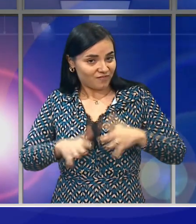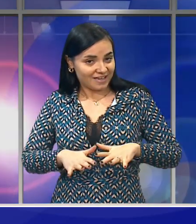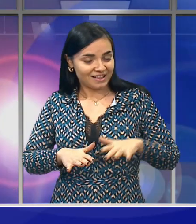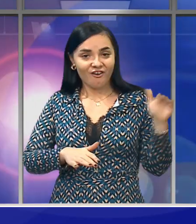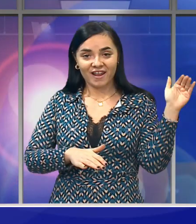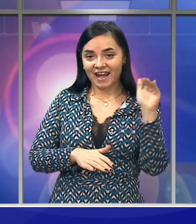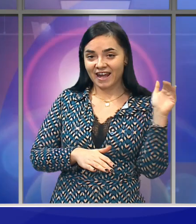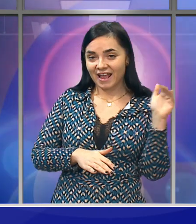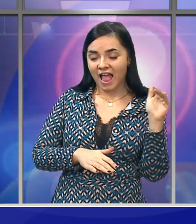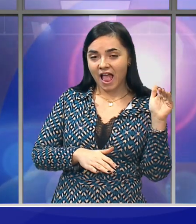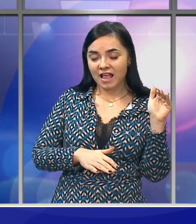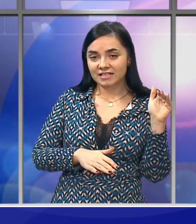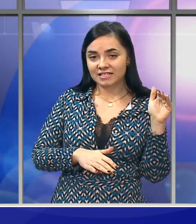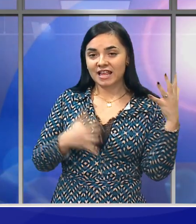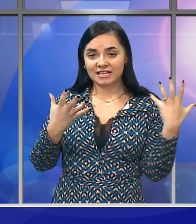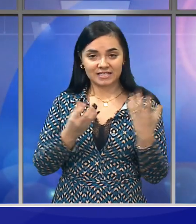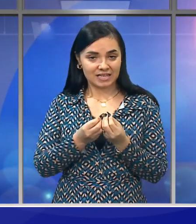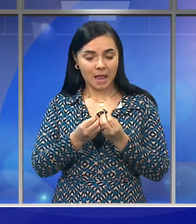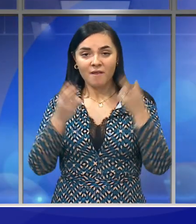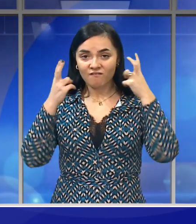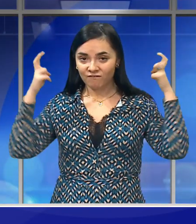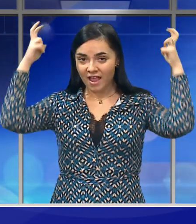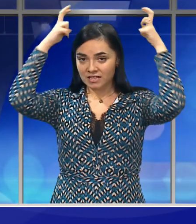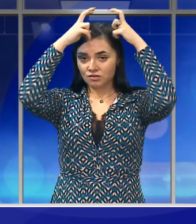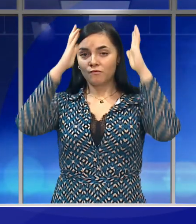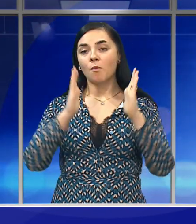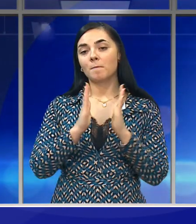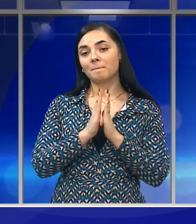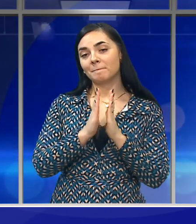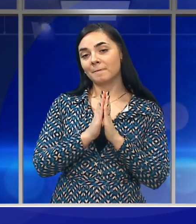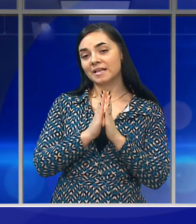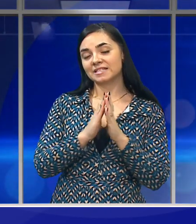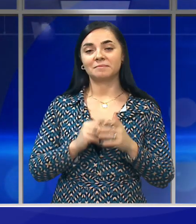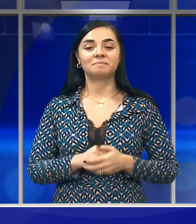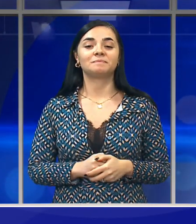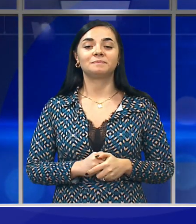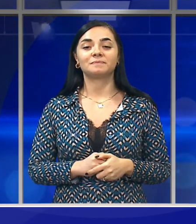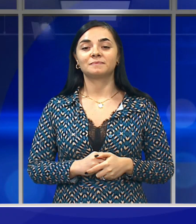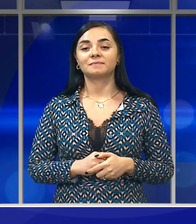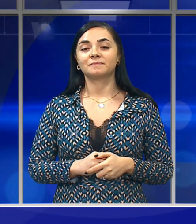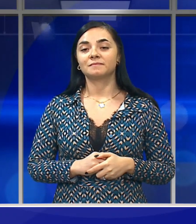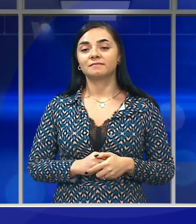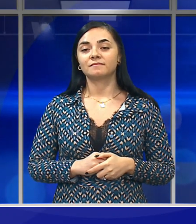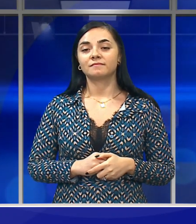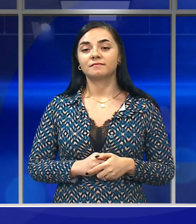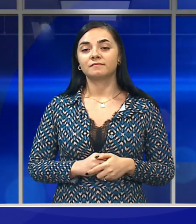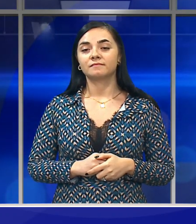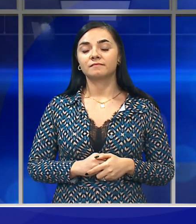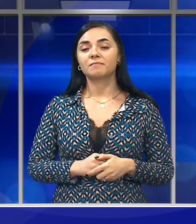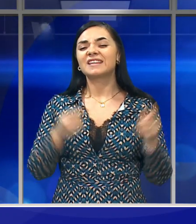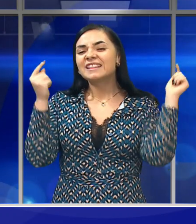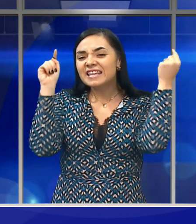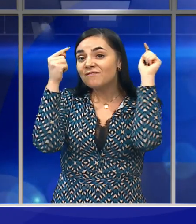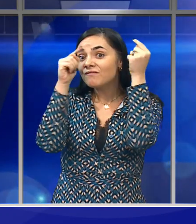le ragazze hanno partecipato alla veglia con il vescovo è sempre più